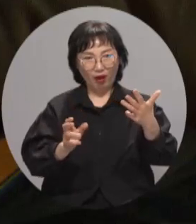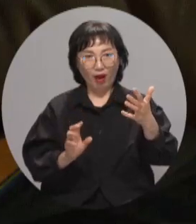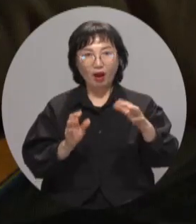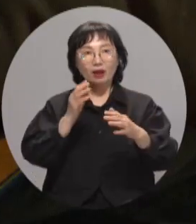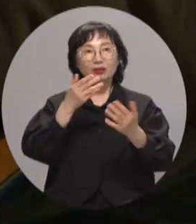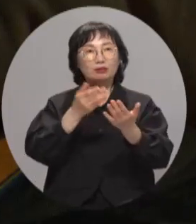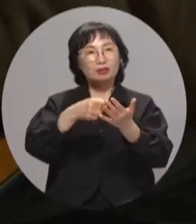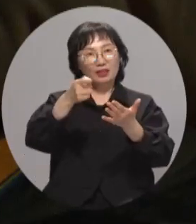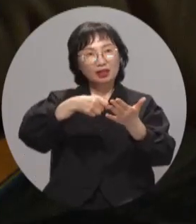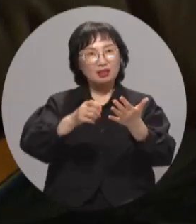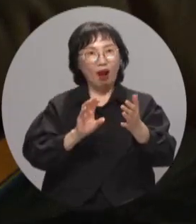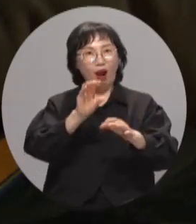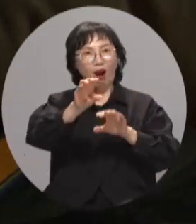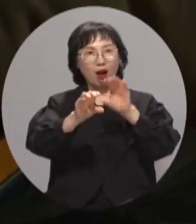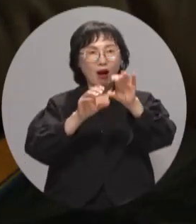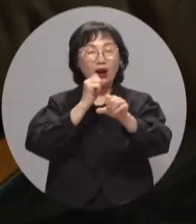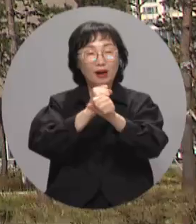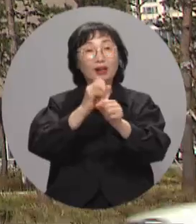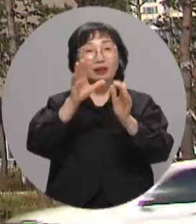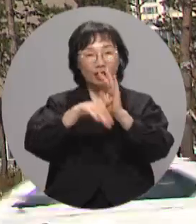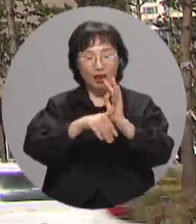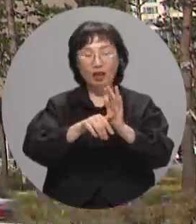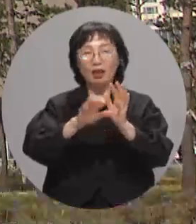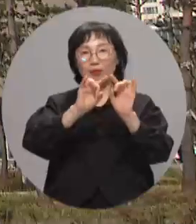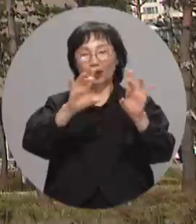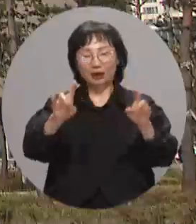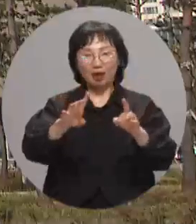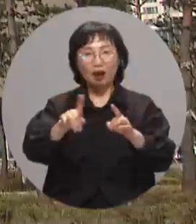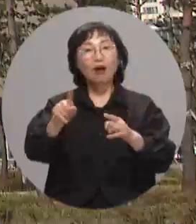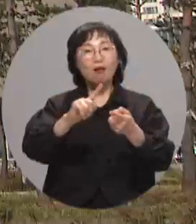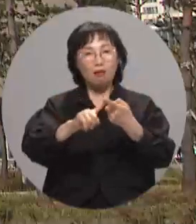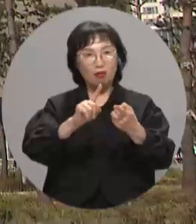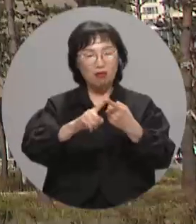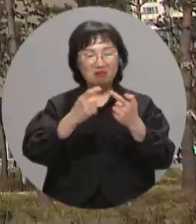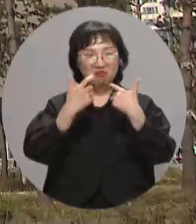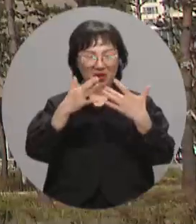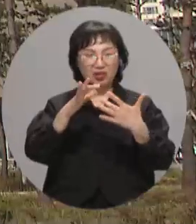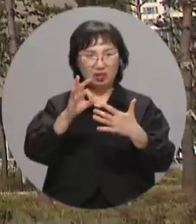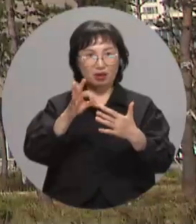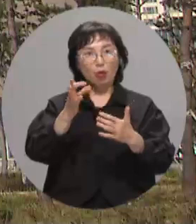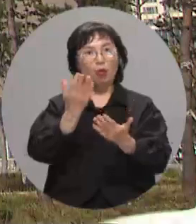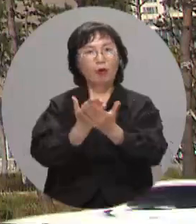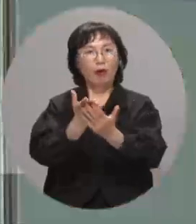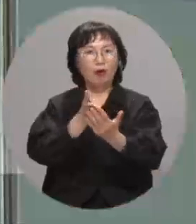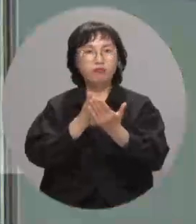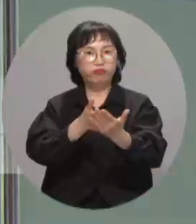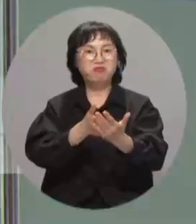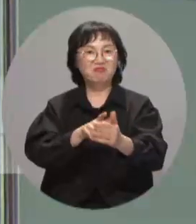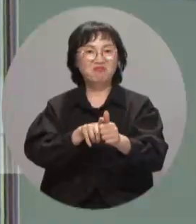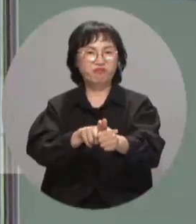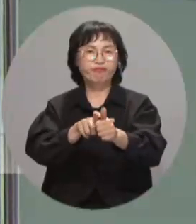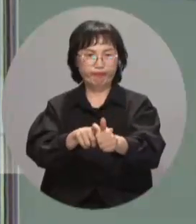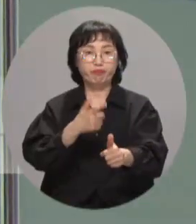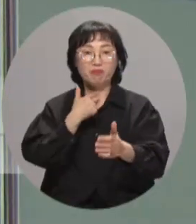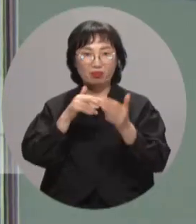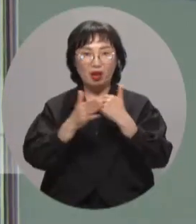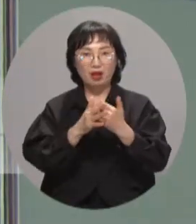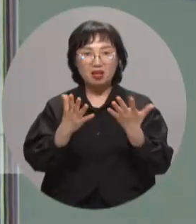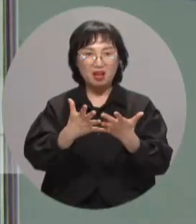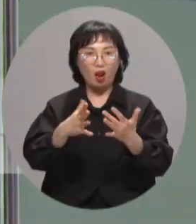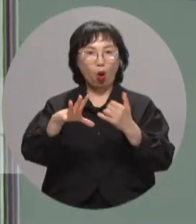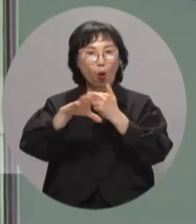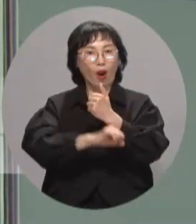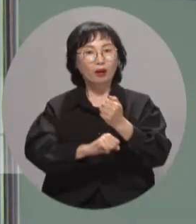때마다 노골적인 요구는 속습니다 전주지방 법원은 공갈 혐의와 함께 강요와 업무상 횡령 혐의로도